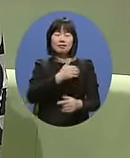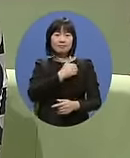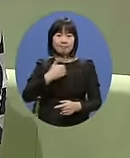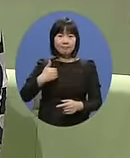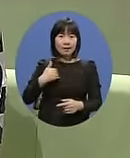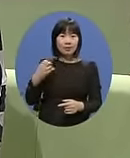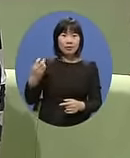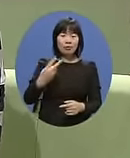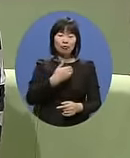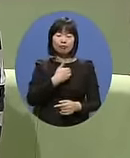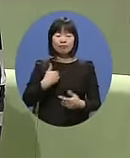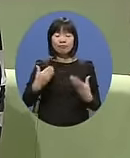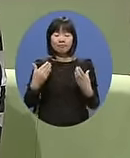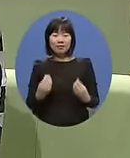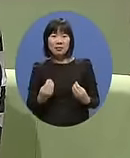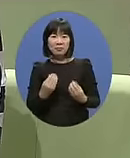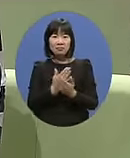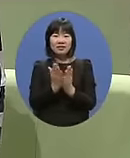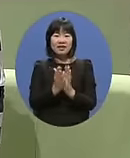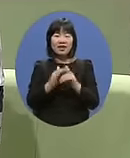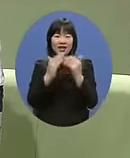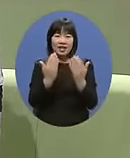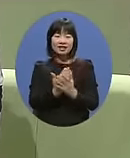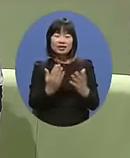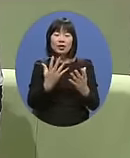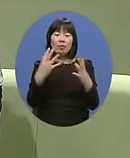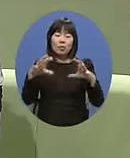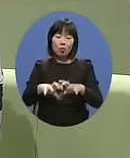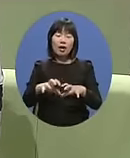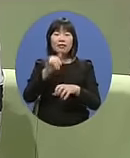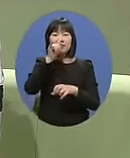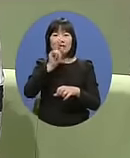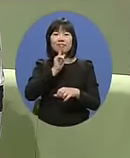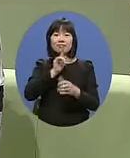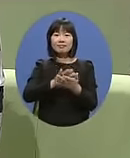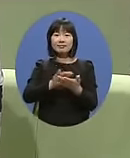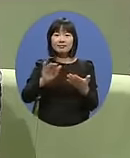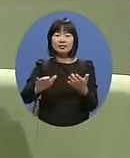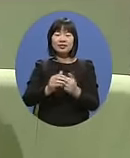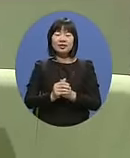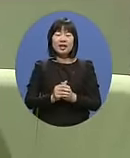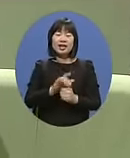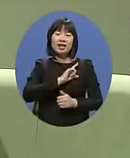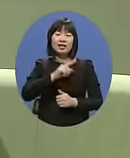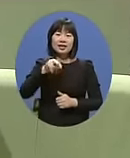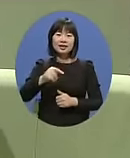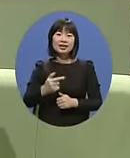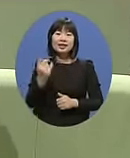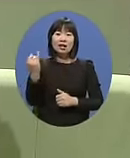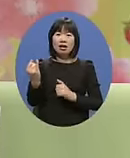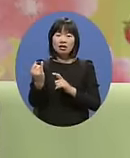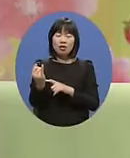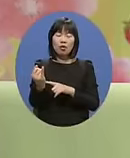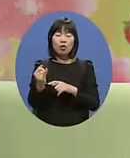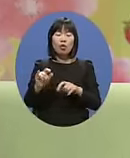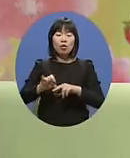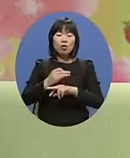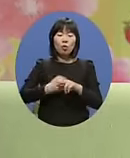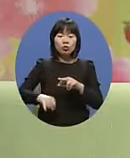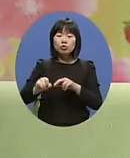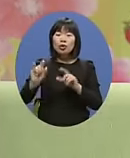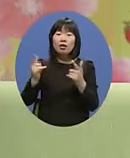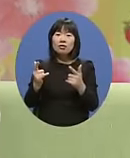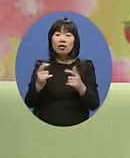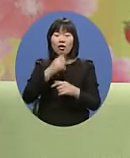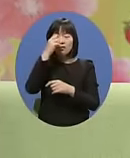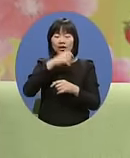당당함, 자신감 이런 것들을 우리가 이야기한다 할 수 있습니다. 그래서 신데렐라는 사실 공주는 아니에요. 그렇죠. 귀족